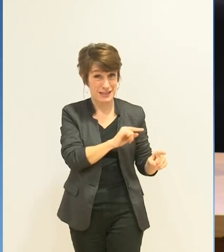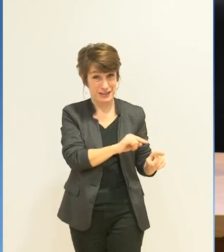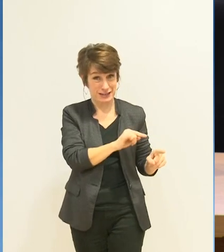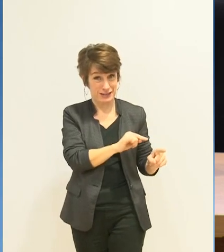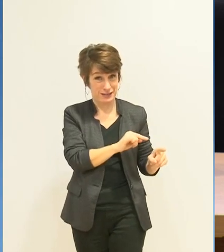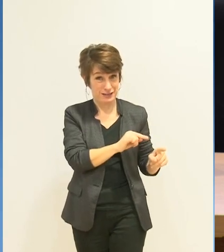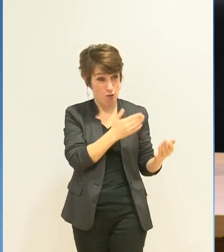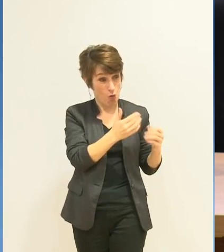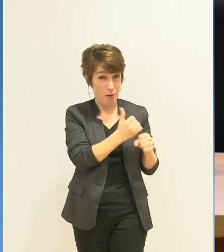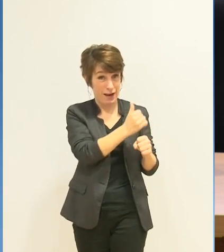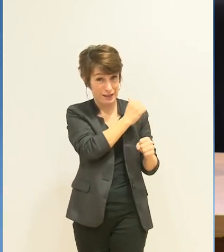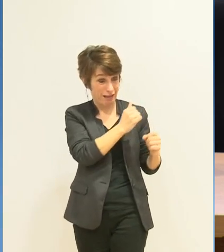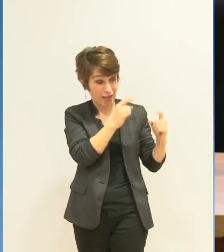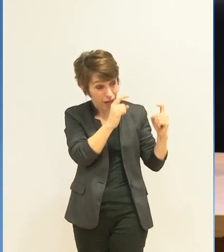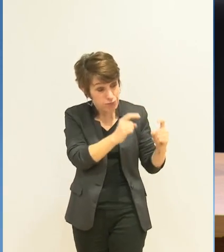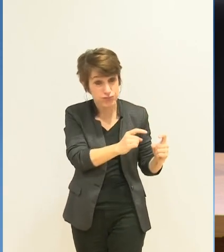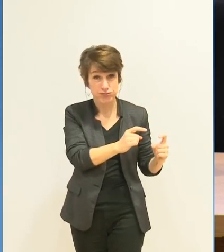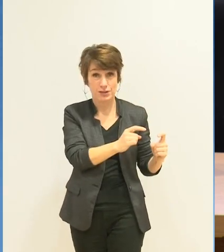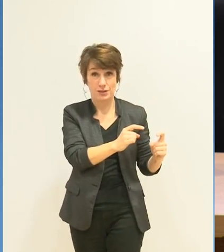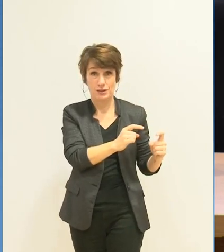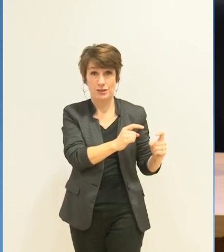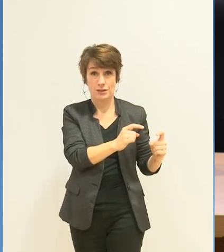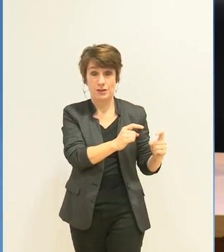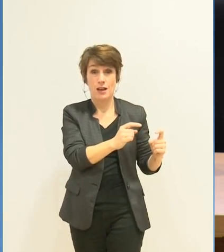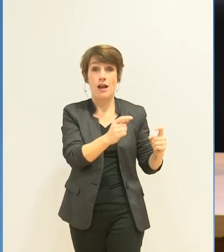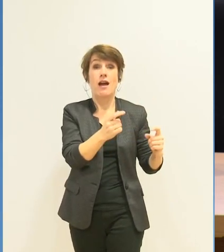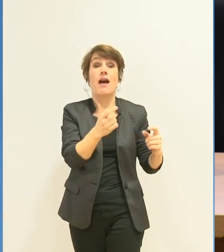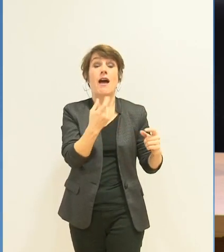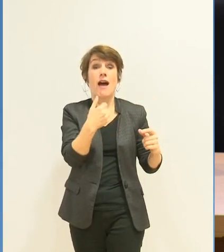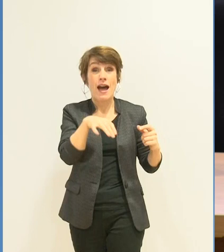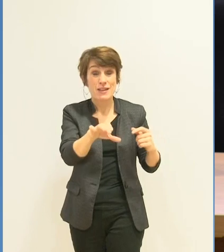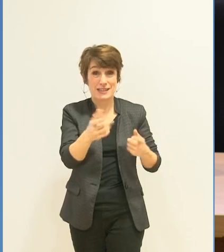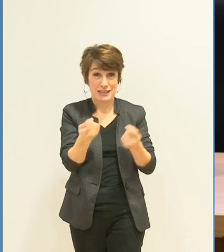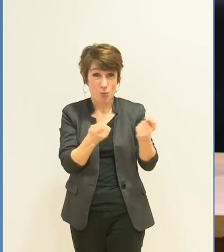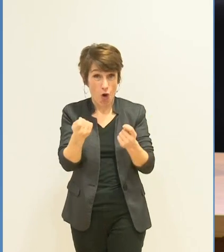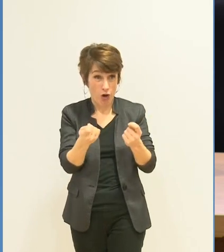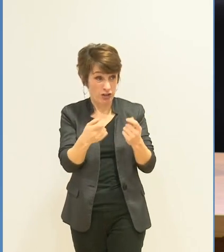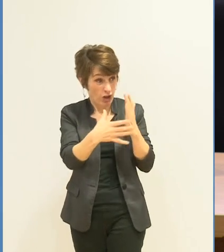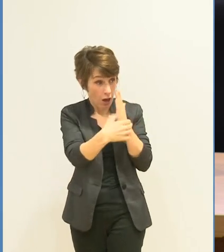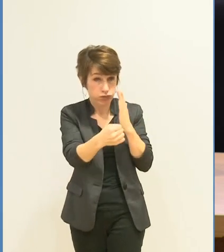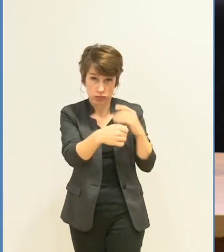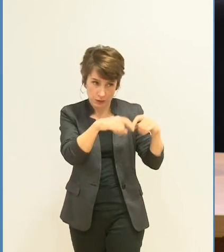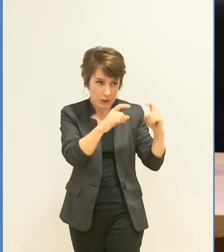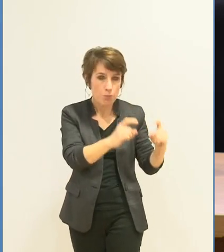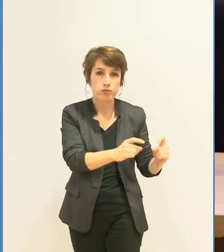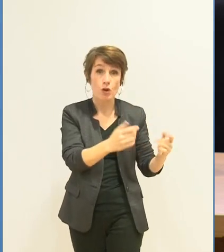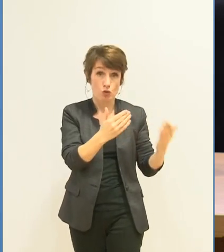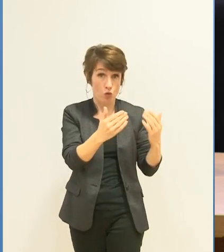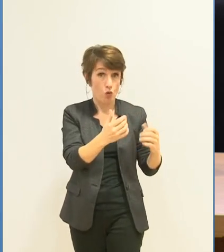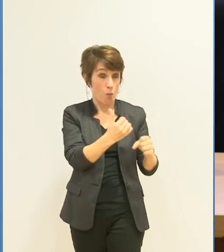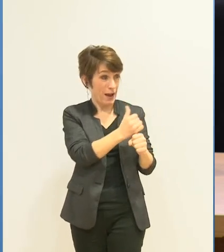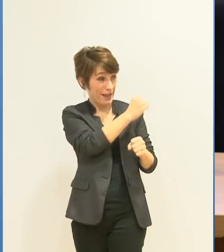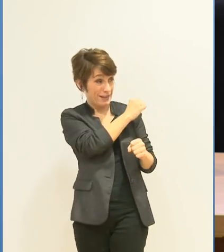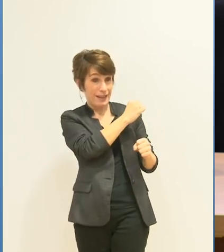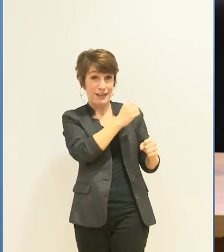si non déduits les investissements en régie l'an dernier par rapport à cette année tir déduit